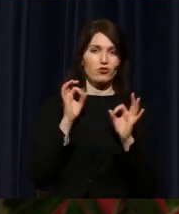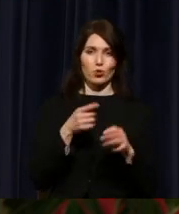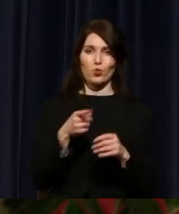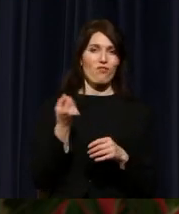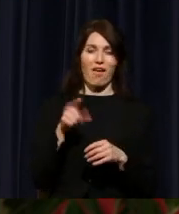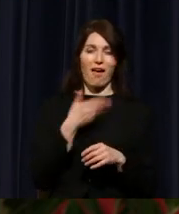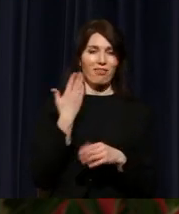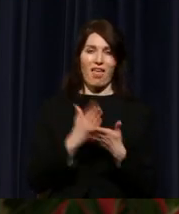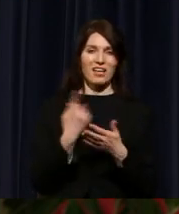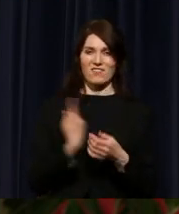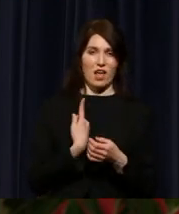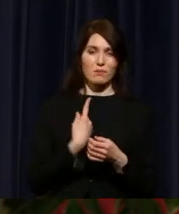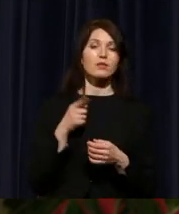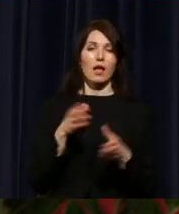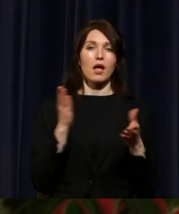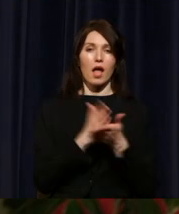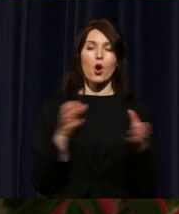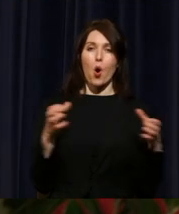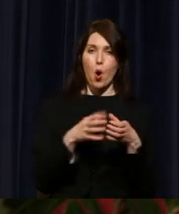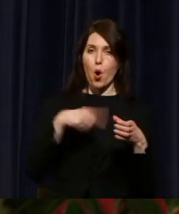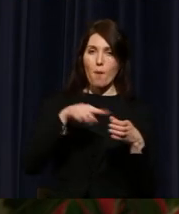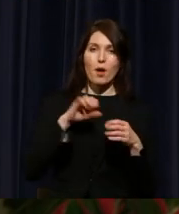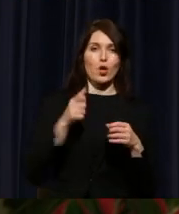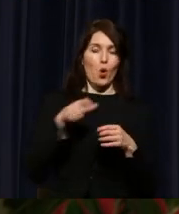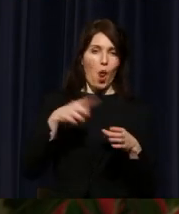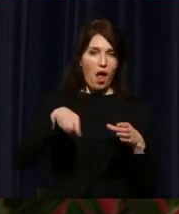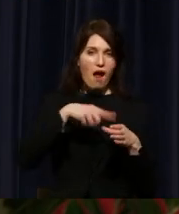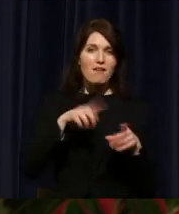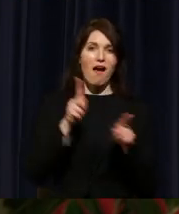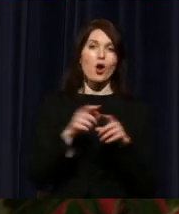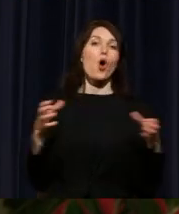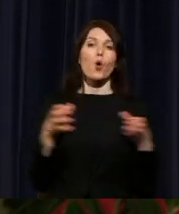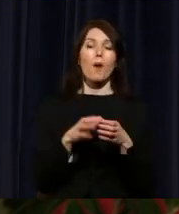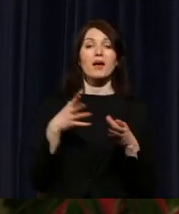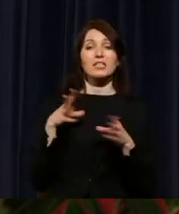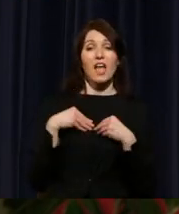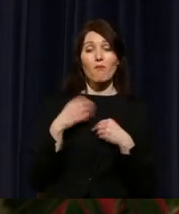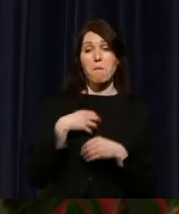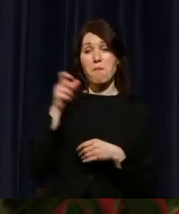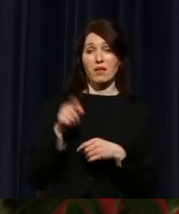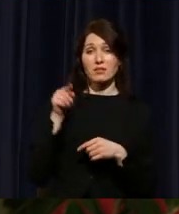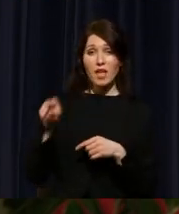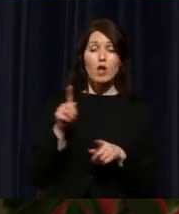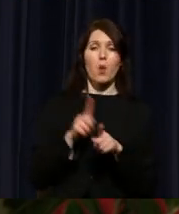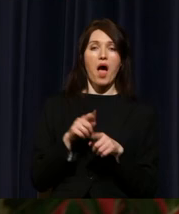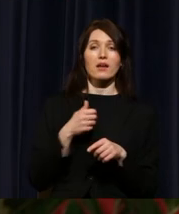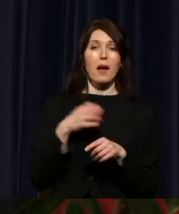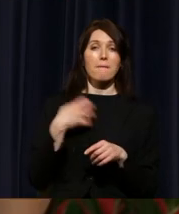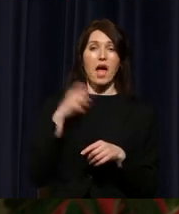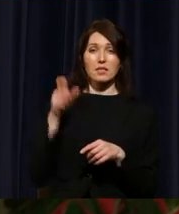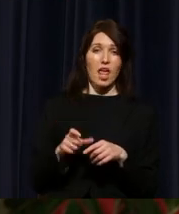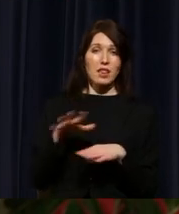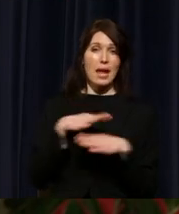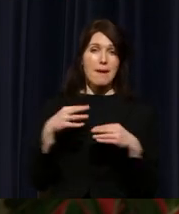viens spēlētājs, tu esi komanda ar saviem kolēģiem, tu esi komanda arī ar savu pacientu un turklāt vēl arī ar viņa ģimeni un